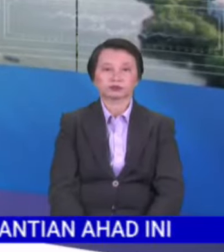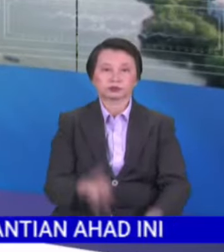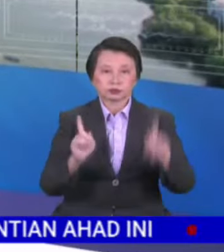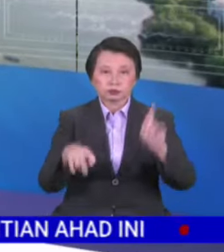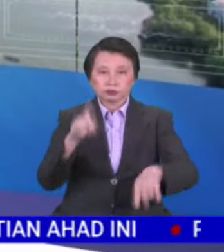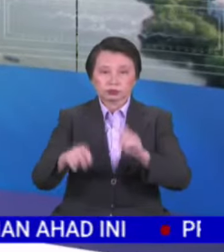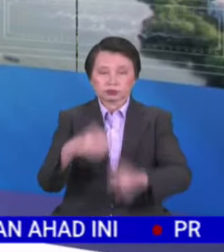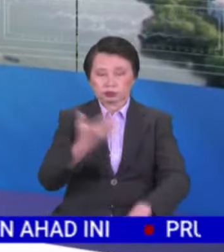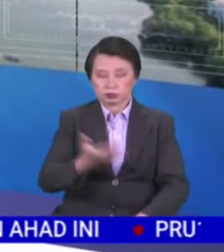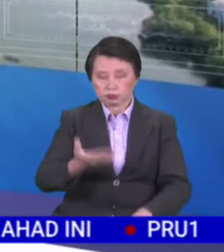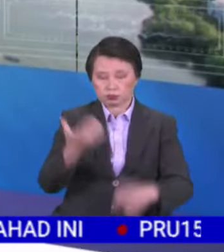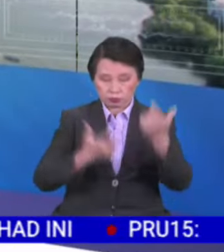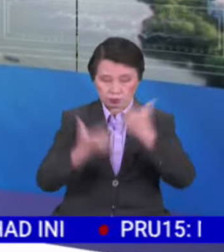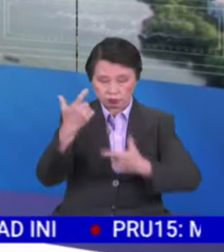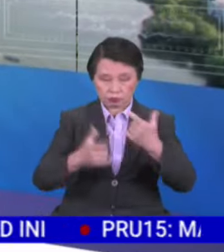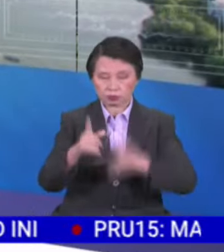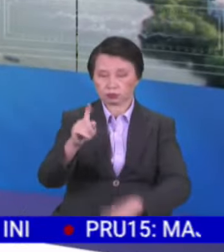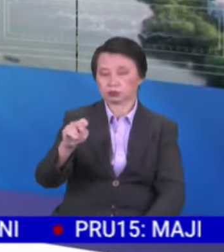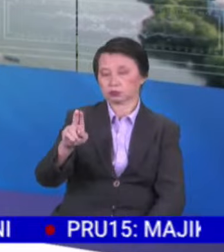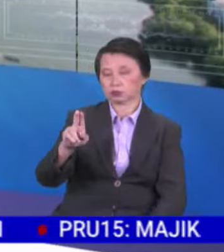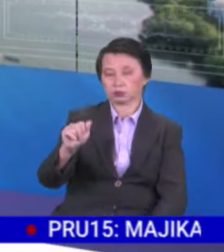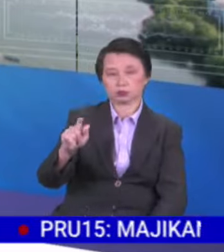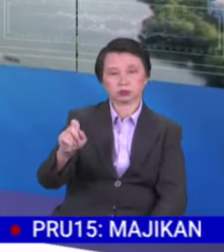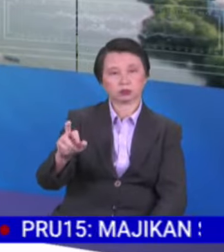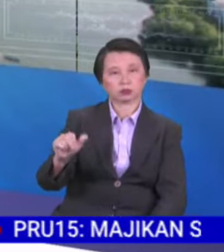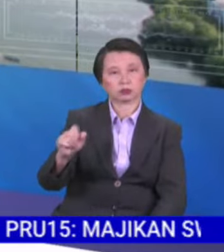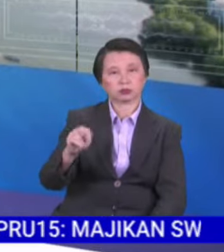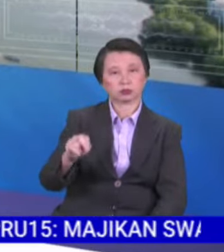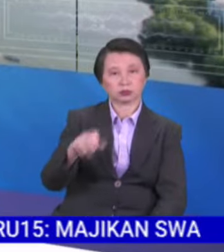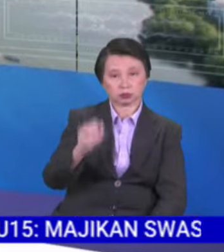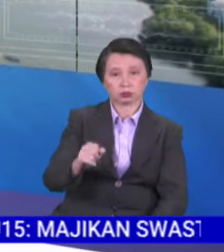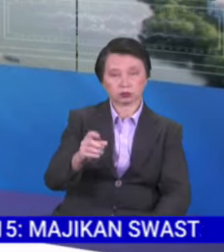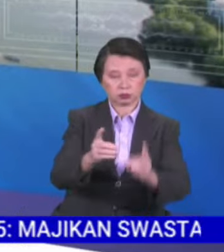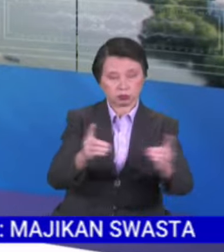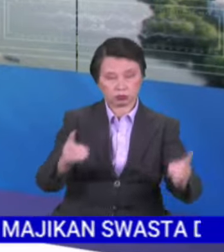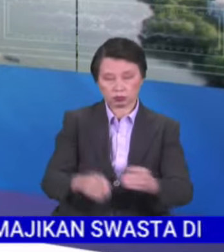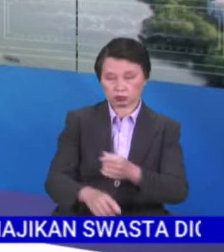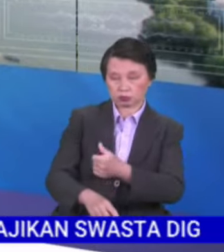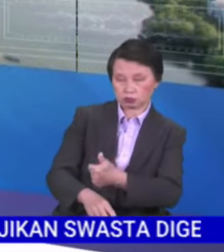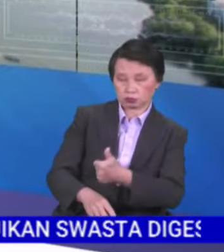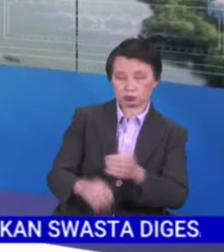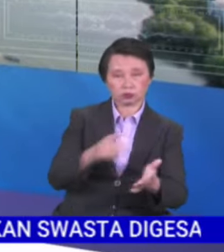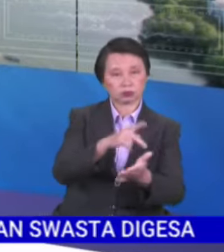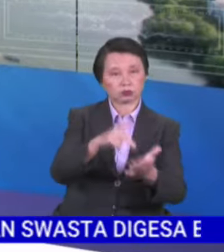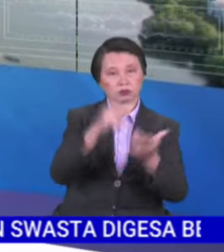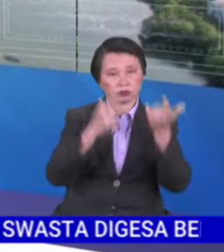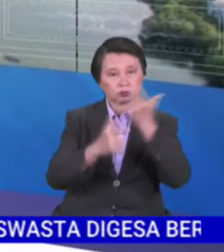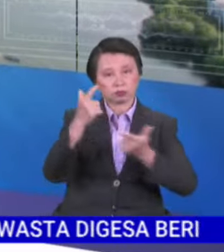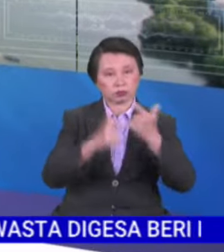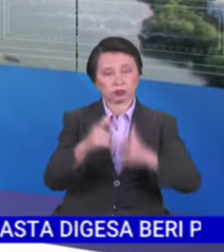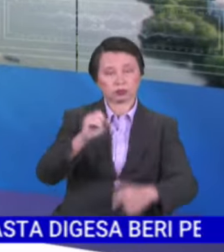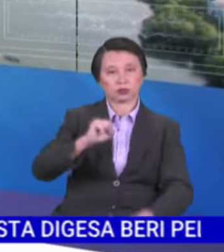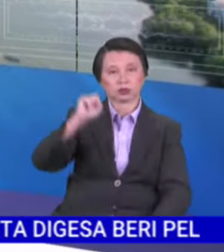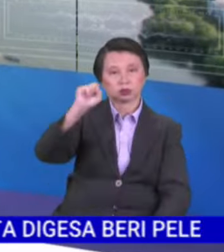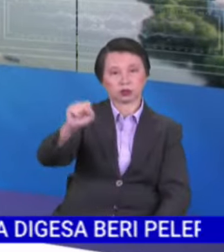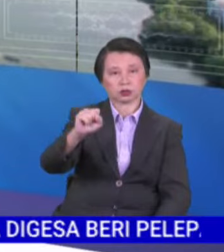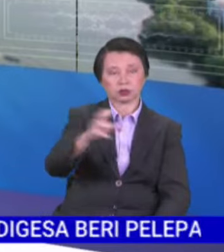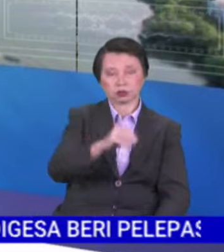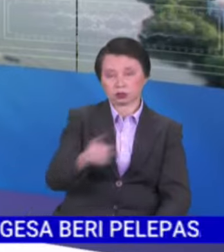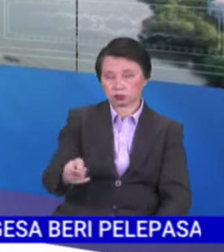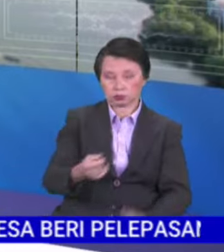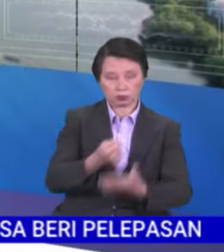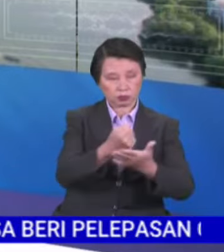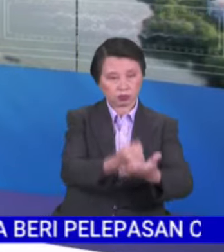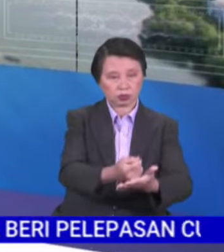Kepelbagaian produk pelancongan di Tuaran menyerlahkan potensi daerah itu sebagai hub pelancongan di Sabah. Selain